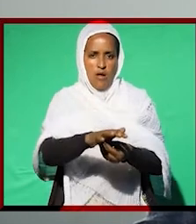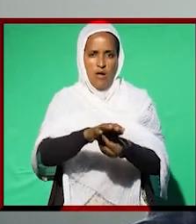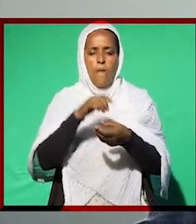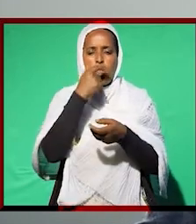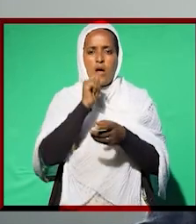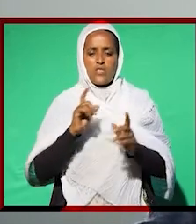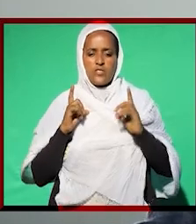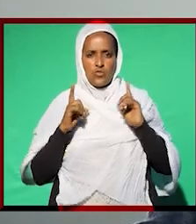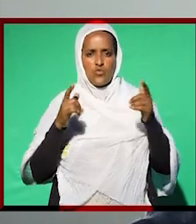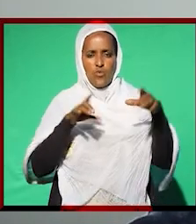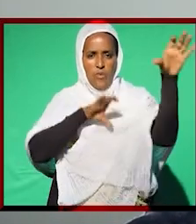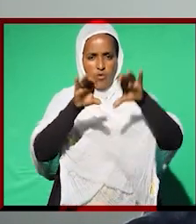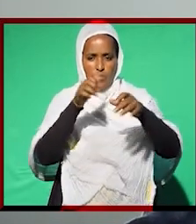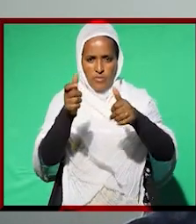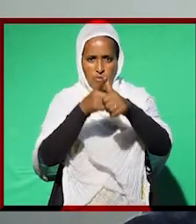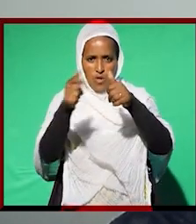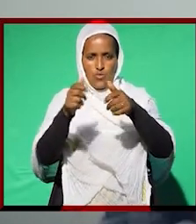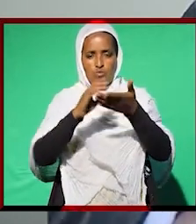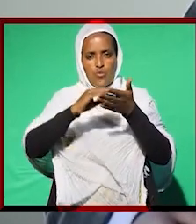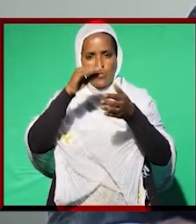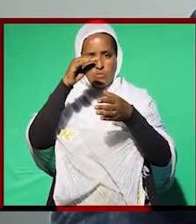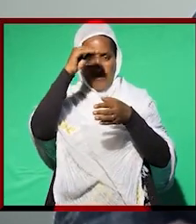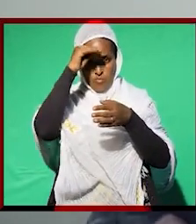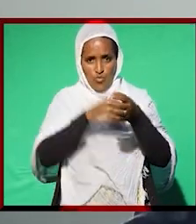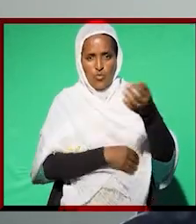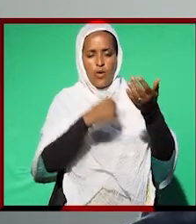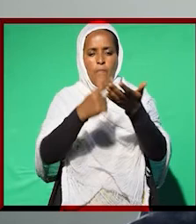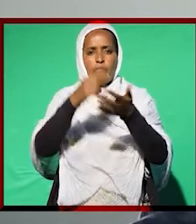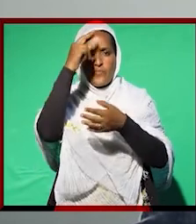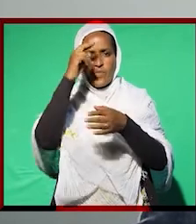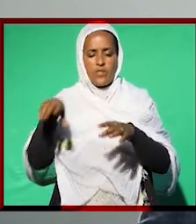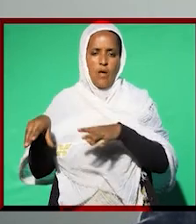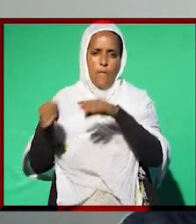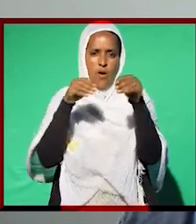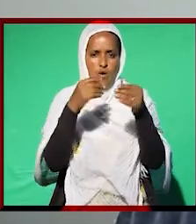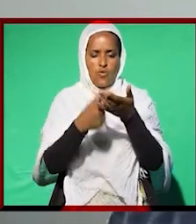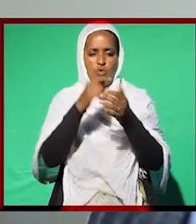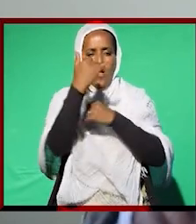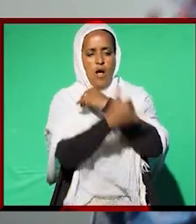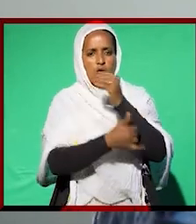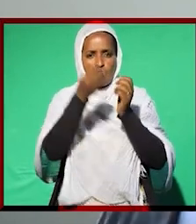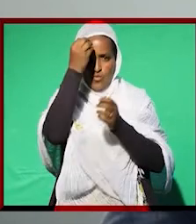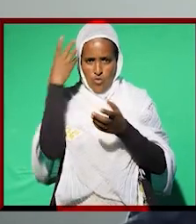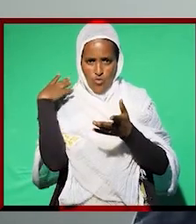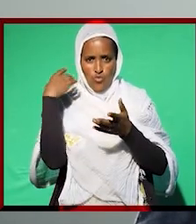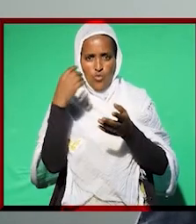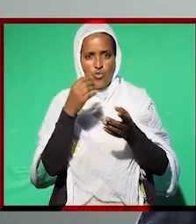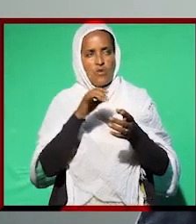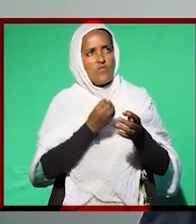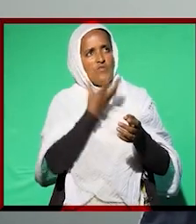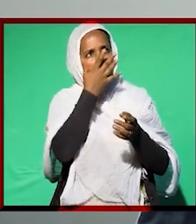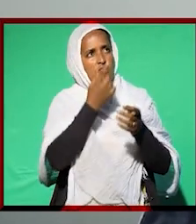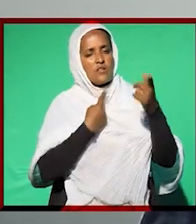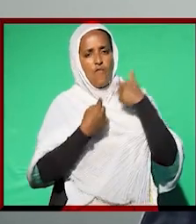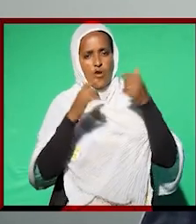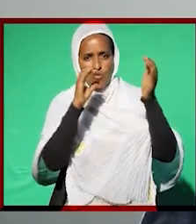ያደርግብናል። ትውፊታችንና ማንነታችን እንዳንኖር ነው የሚያደርገው ትምህርቱ በመጀመሪያ ደረጃ። በዚህ ምክንያት ተማሪው ሴኩላራይዝድ ሆኖ ሀገሩን ረስቶ